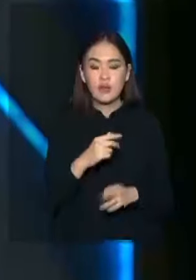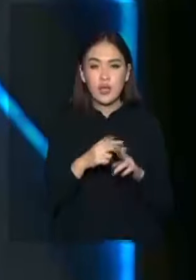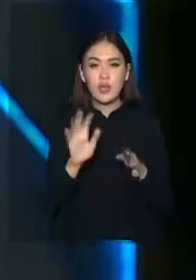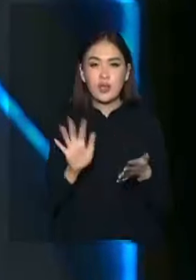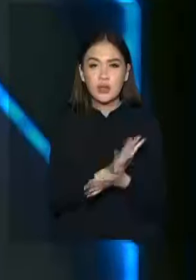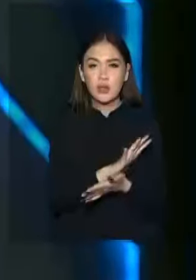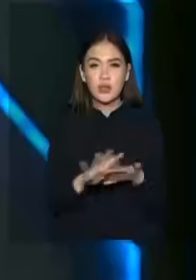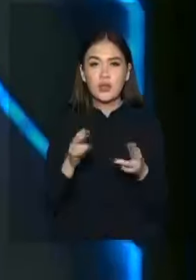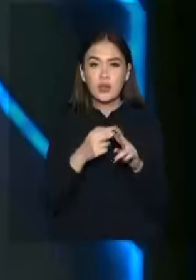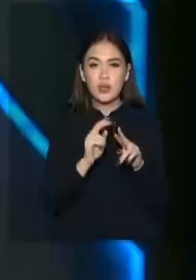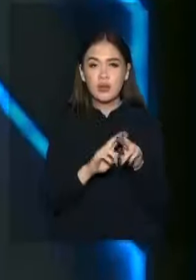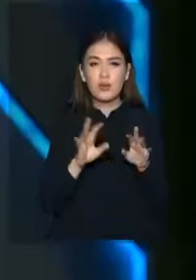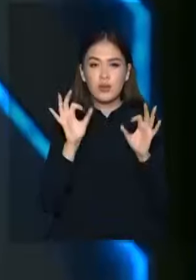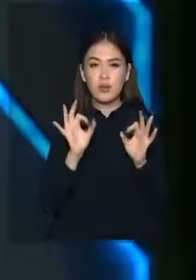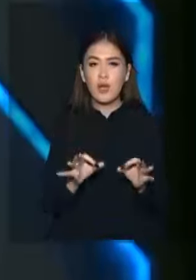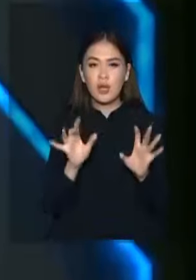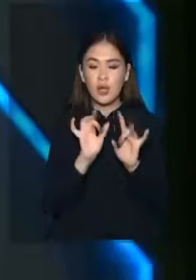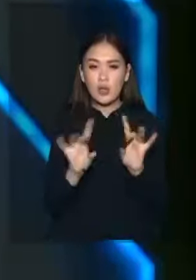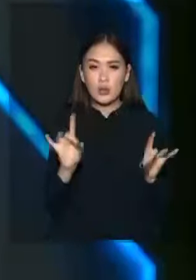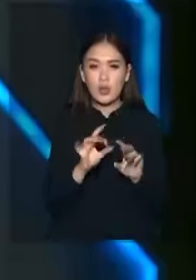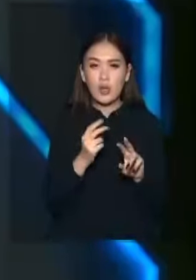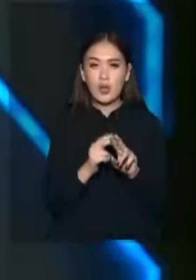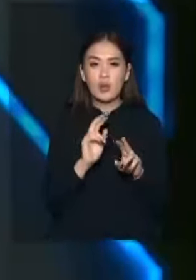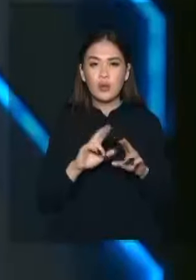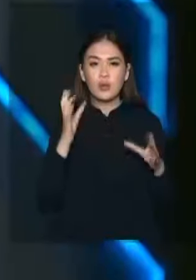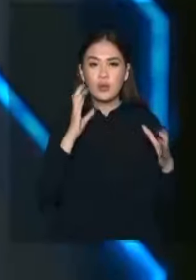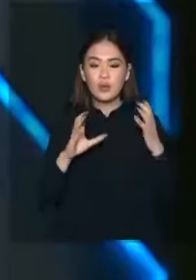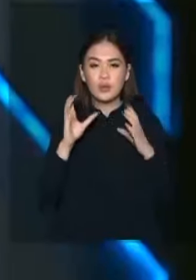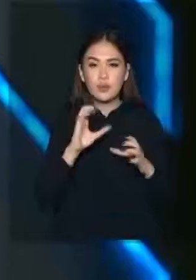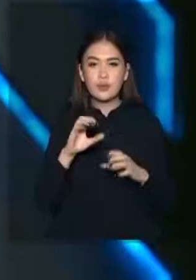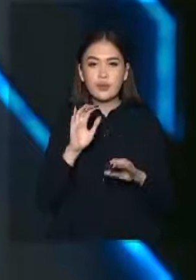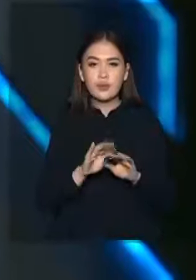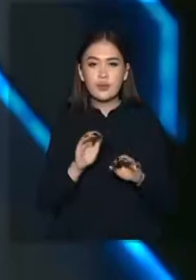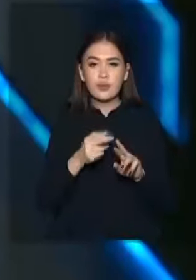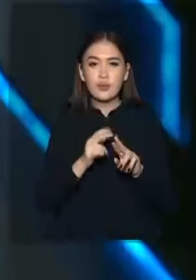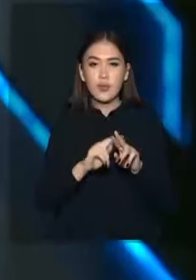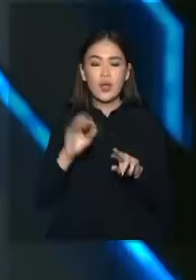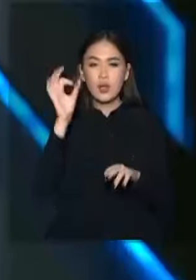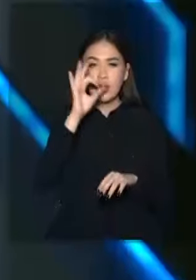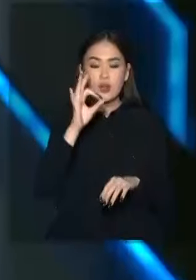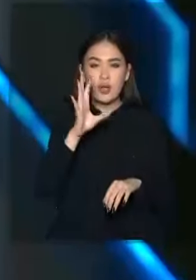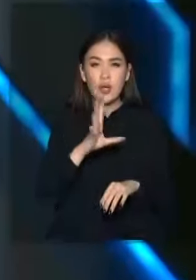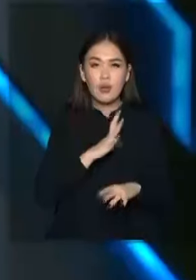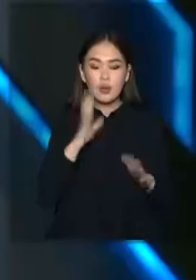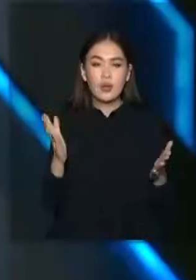әрі тәптіштеп түсіндіруге әзір. Осылай жергілікті университет студенттері тұрғындарға қолдау жасап жүр.